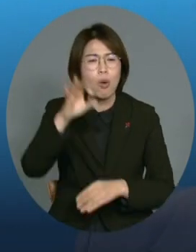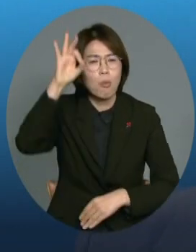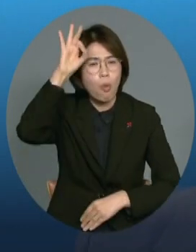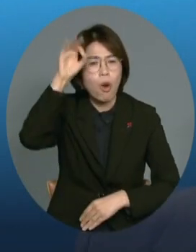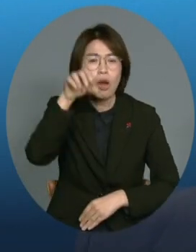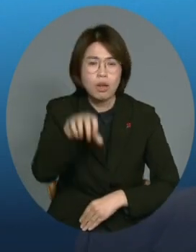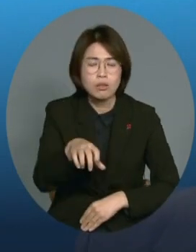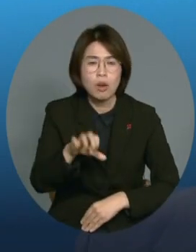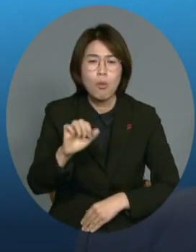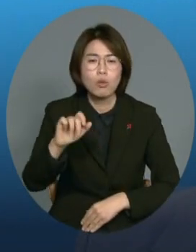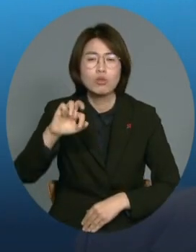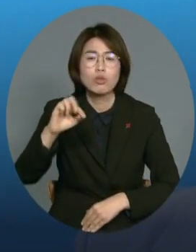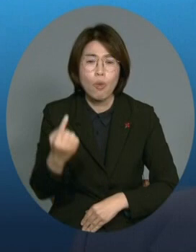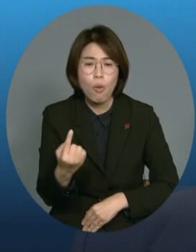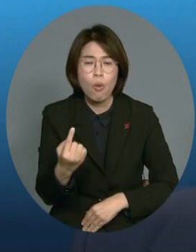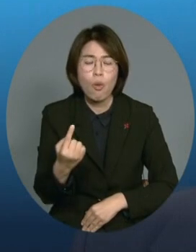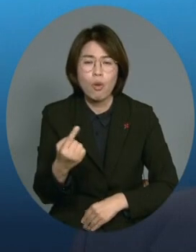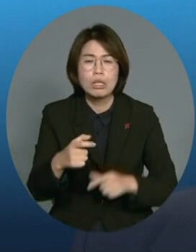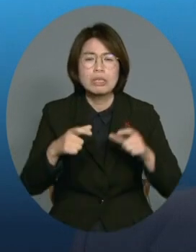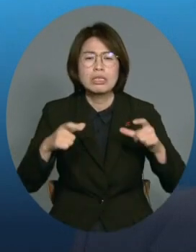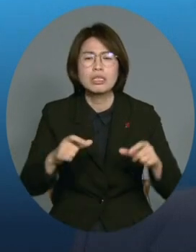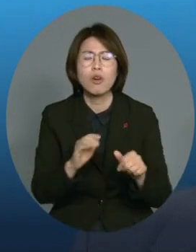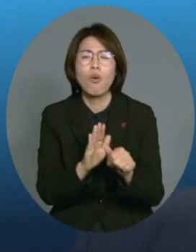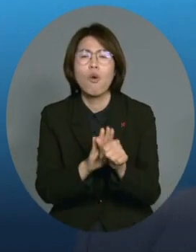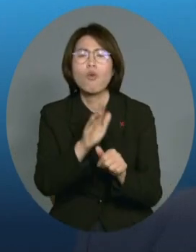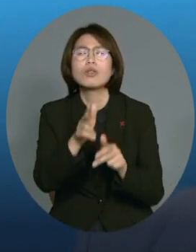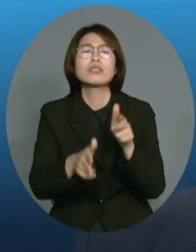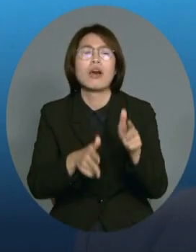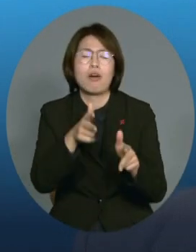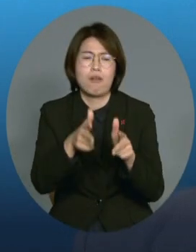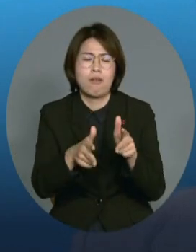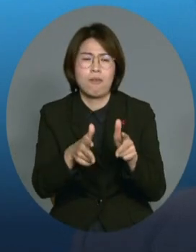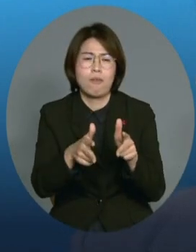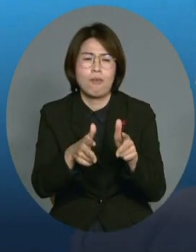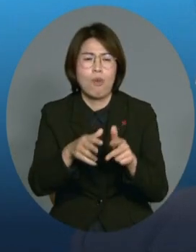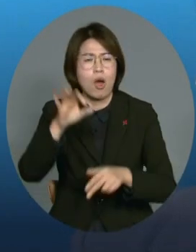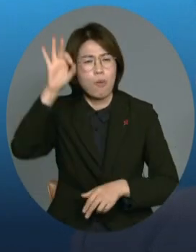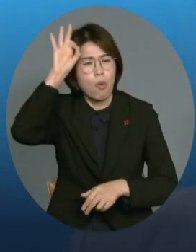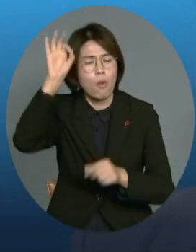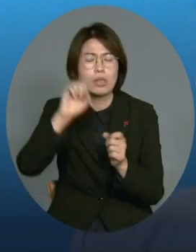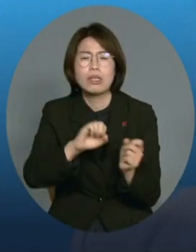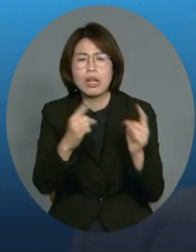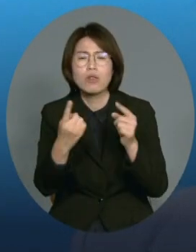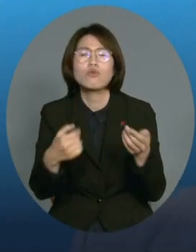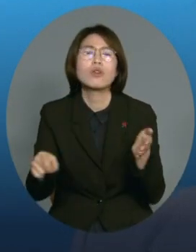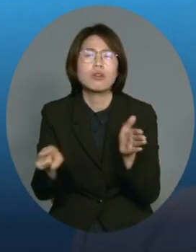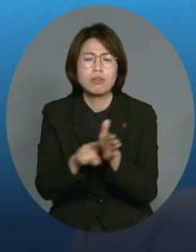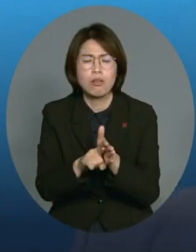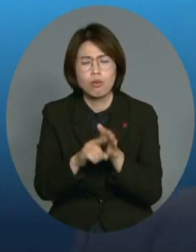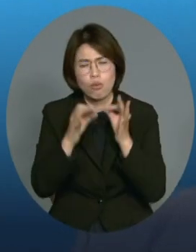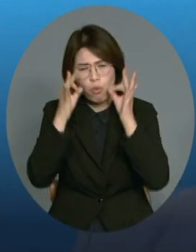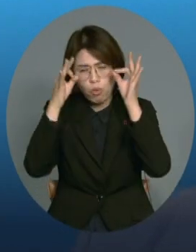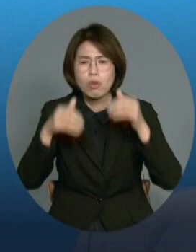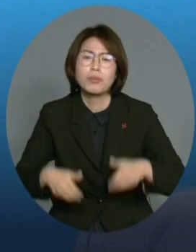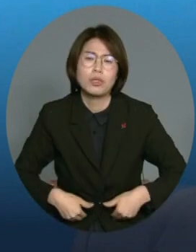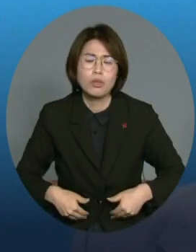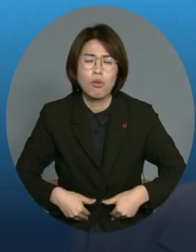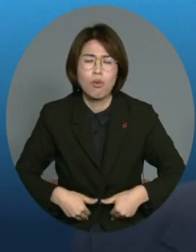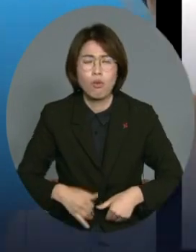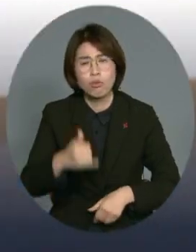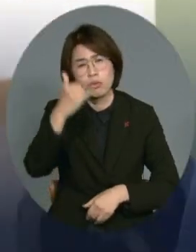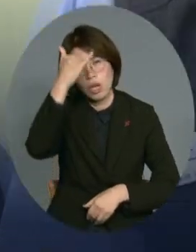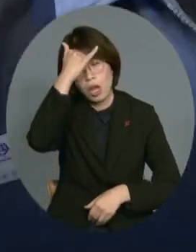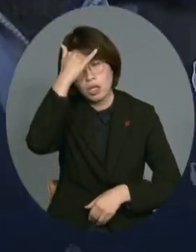포항에서 포스코가 지역 공원 사업 차원에서도 포항을 살리기 위해서 모든 노력을 다 해야 되는 것입니다